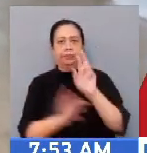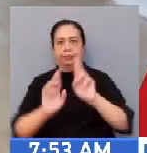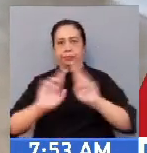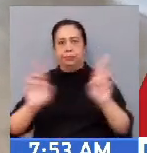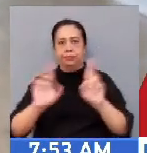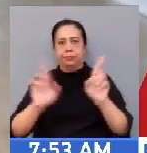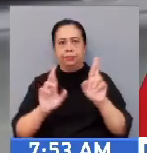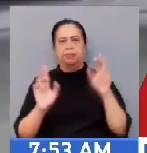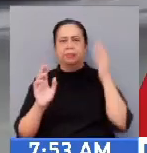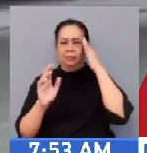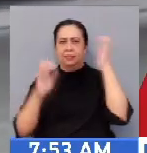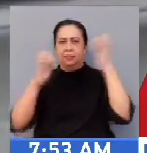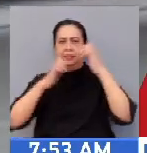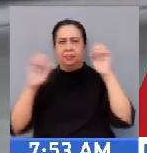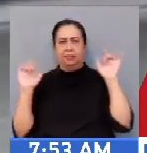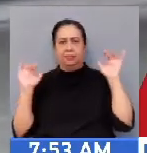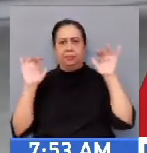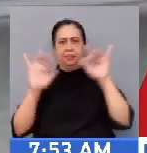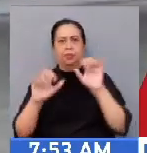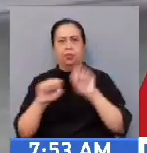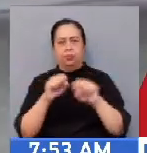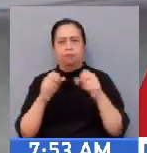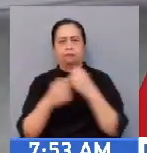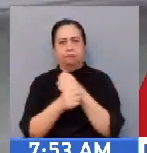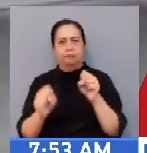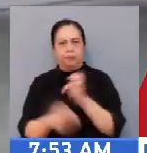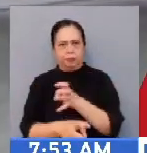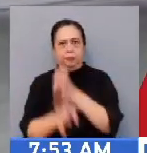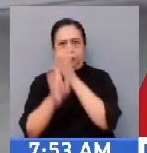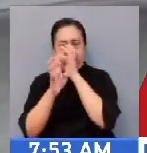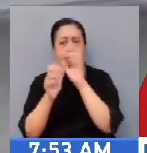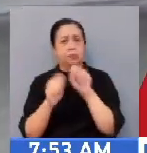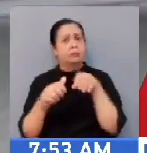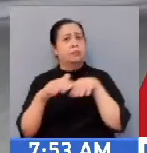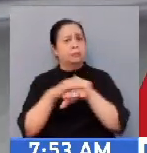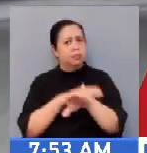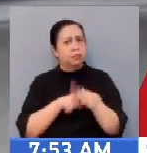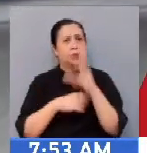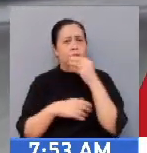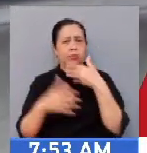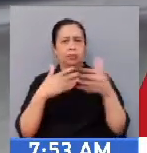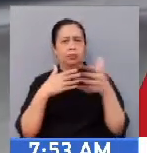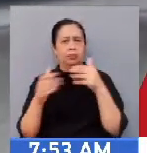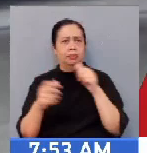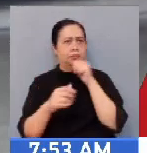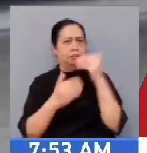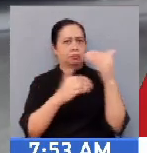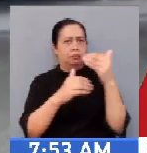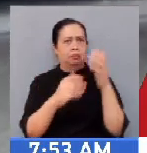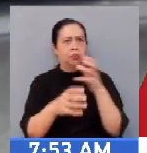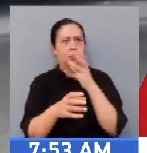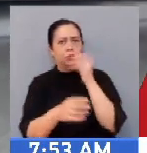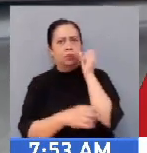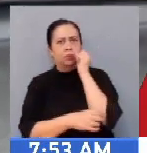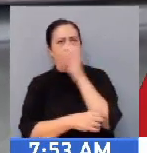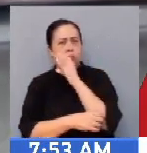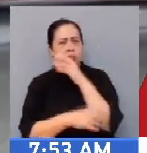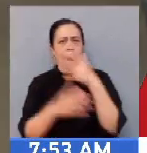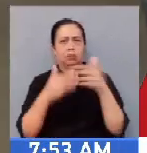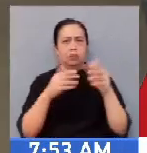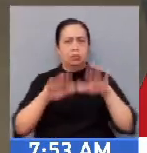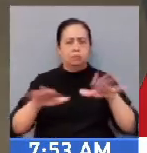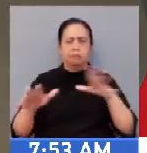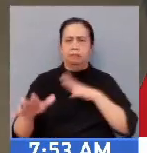kaya mahigpit ang seguridad. Pwede naman daw pumasok kahit sino, hindi nila lilimitahan ang senior citizen kahit mga bata. Basta lang